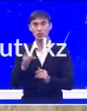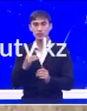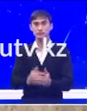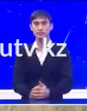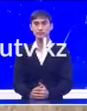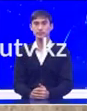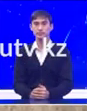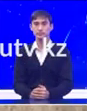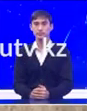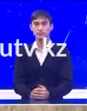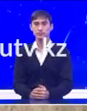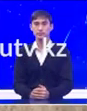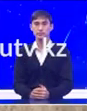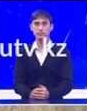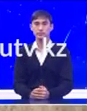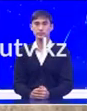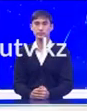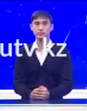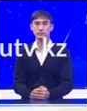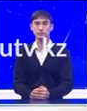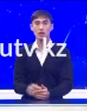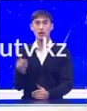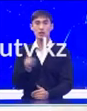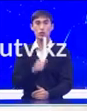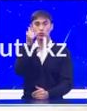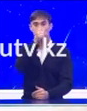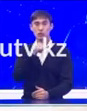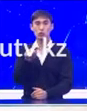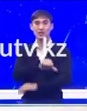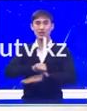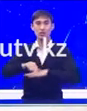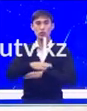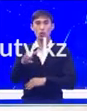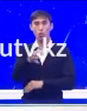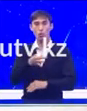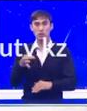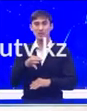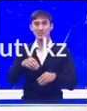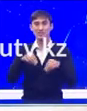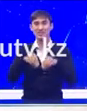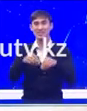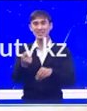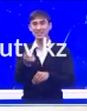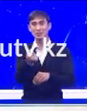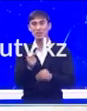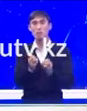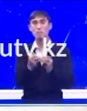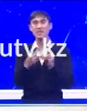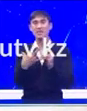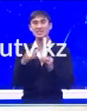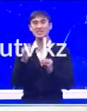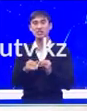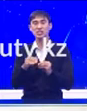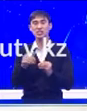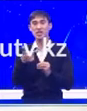выжила волос smooth воин сша в текущем году на территории области были высажены семена на более чем 15 тысяч а гектара